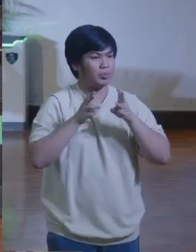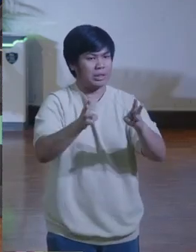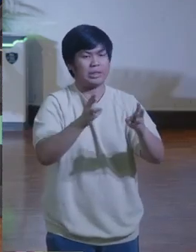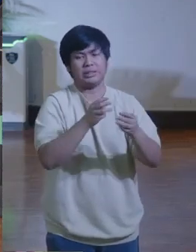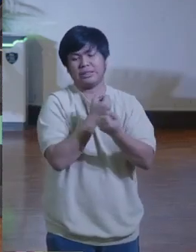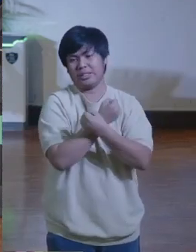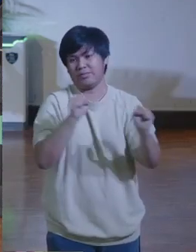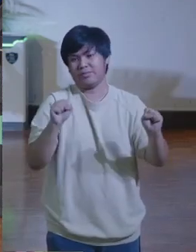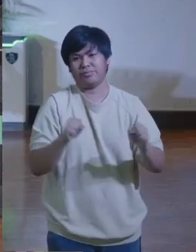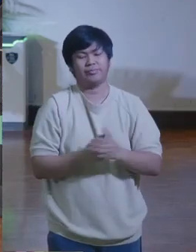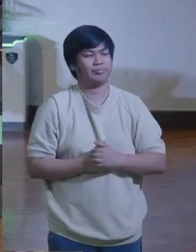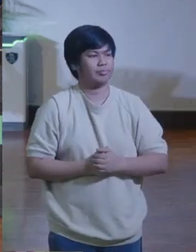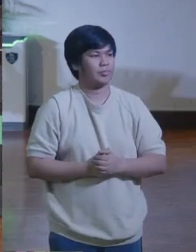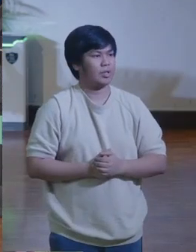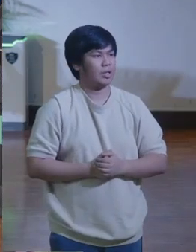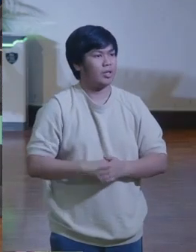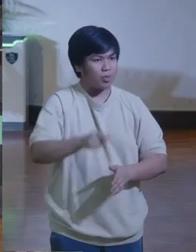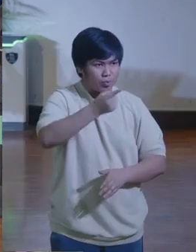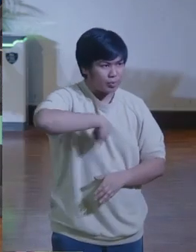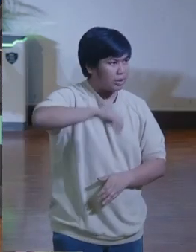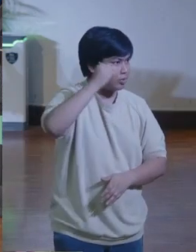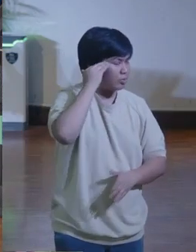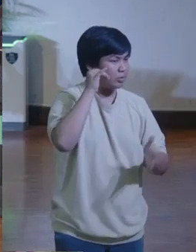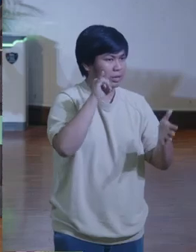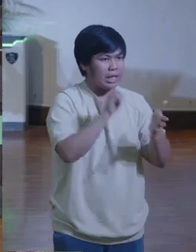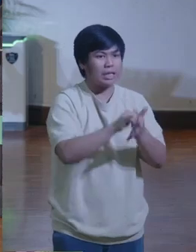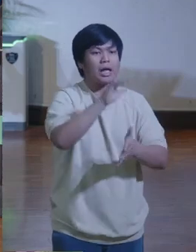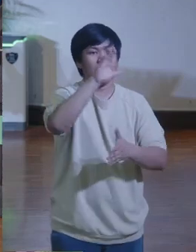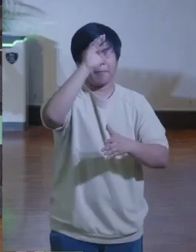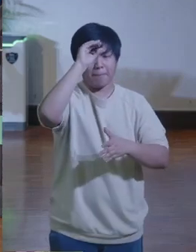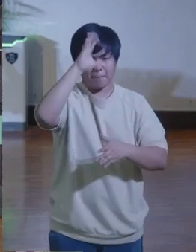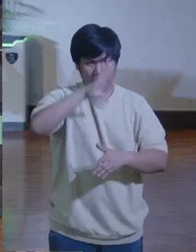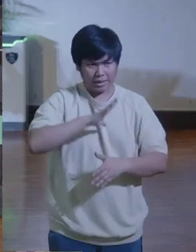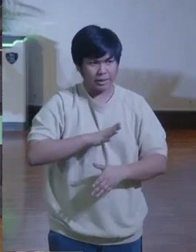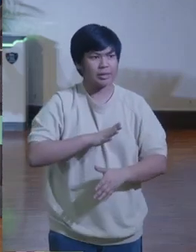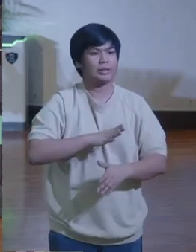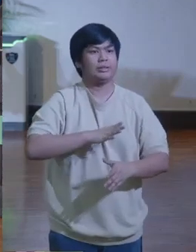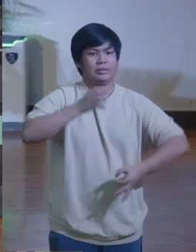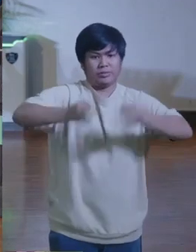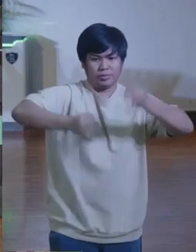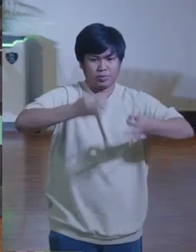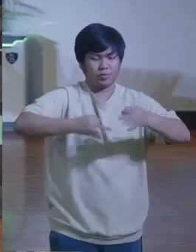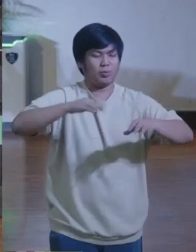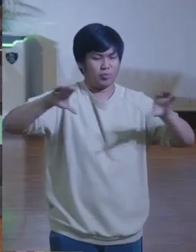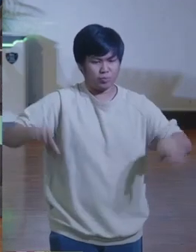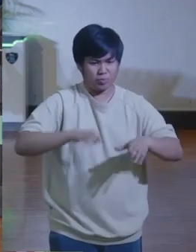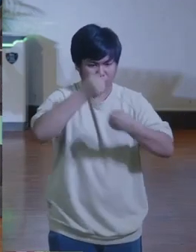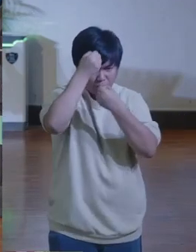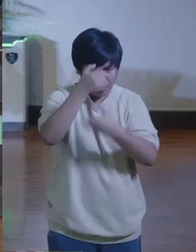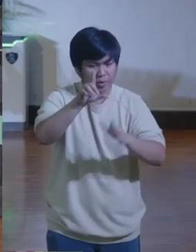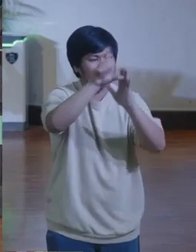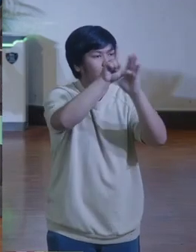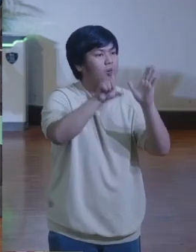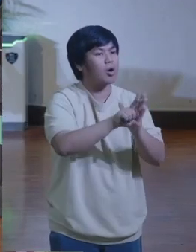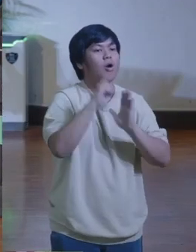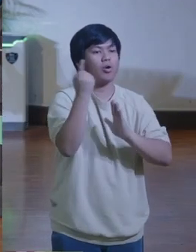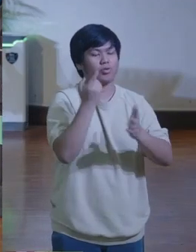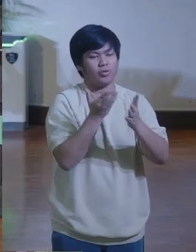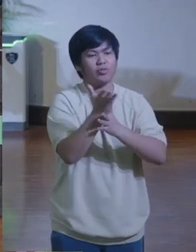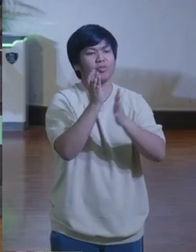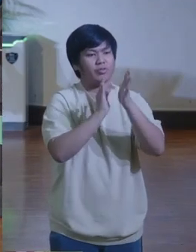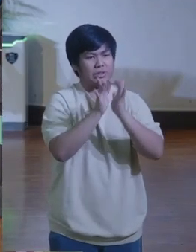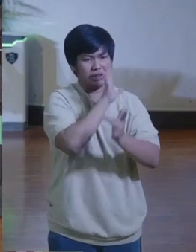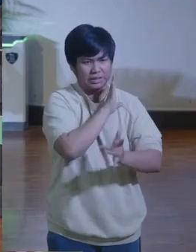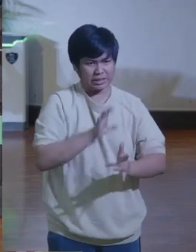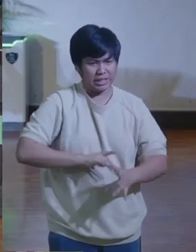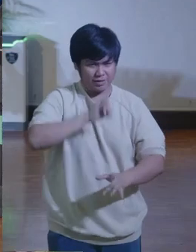Galatians 2:16. Yet we know that a person is not justified by works of the law, but through faith in Jesus Christ. So we also